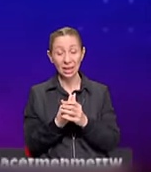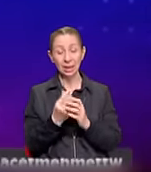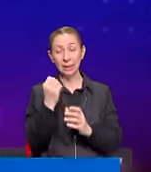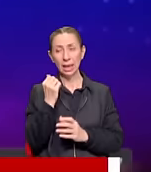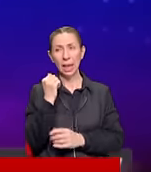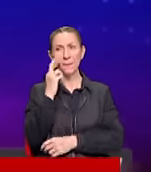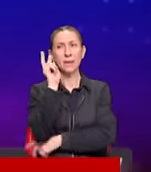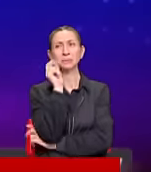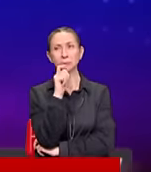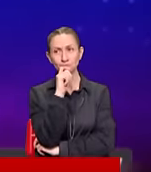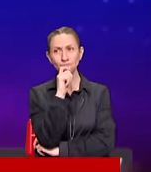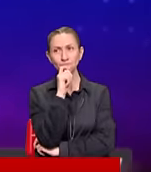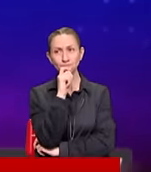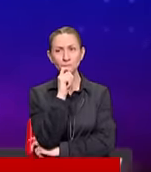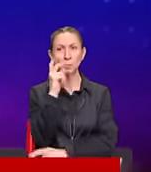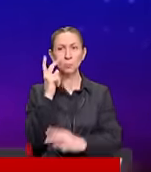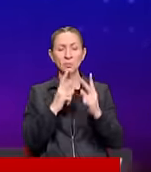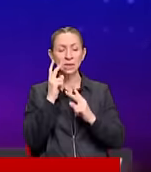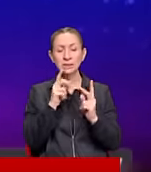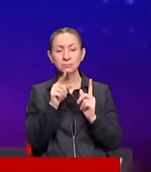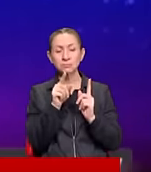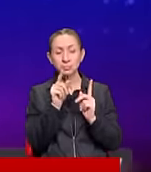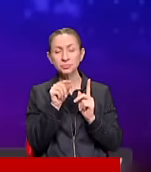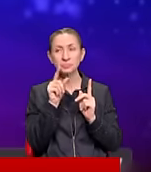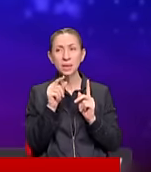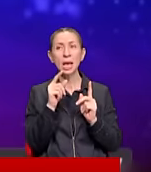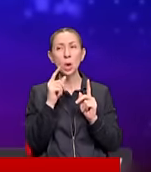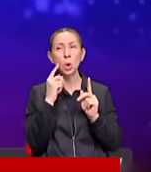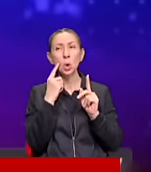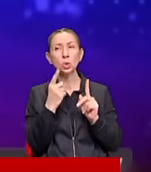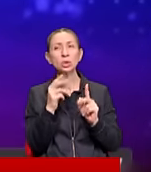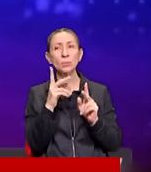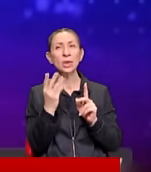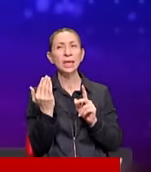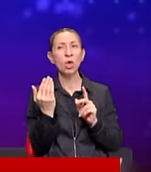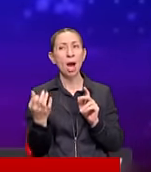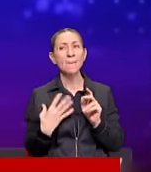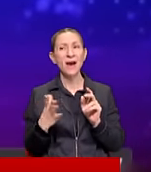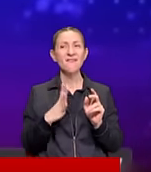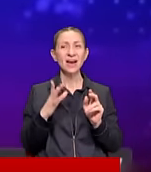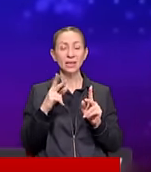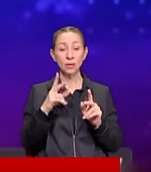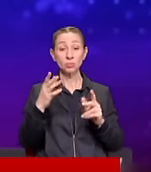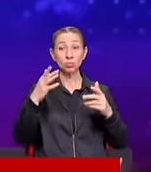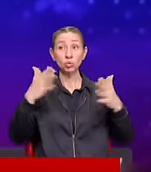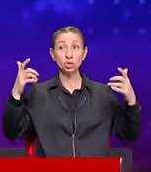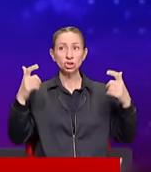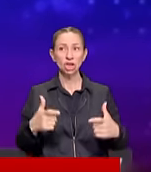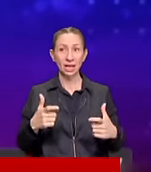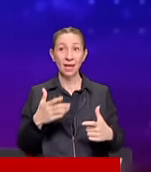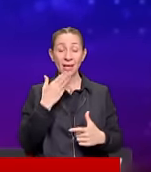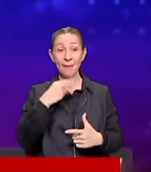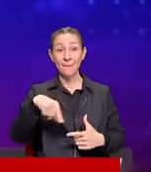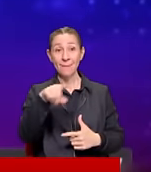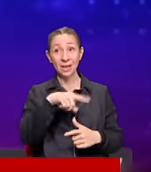dönüp baktığımızda belli emareleri, işaretleri vardı. Aslında bu işareti özellikle metropollerde